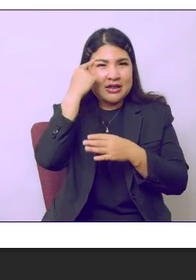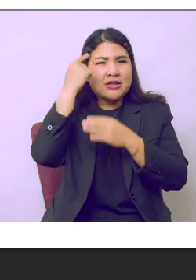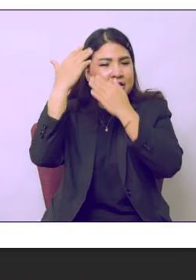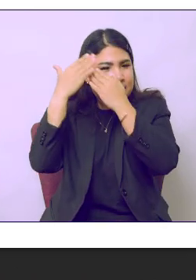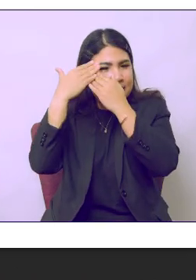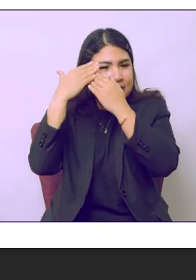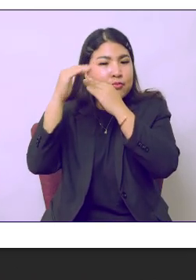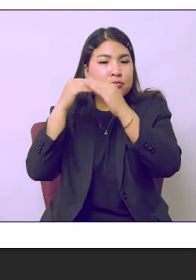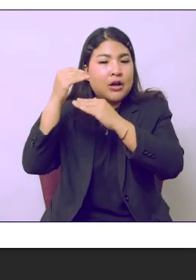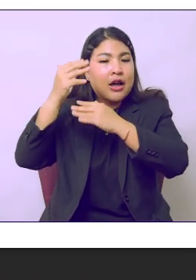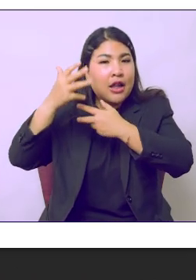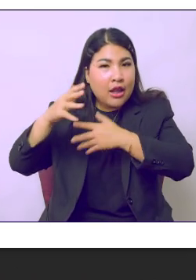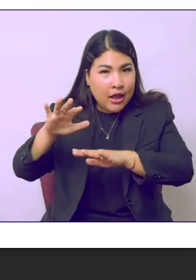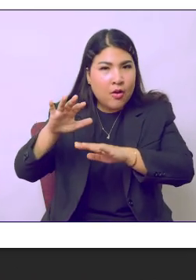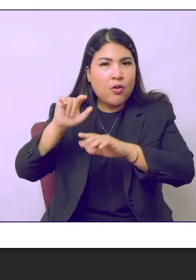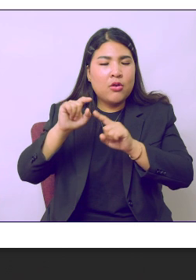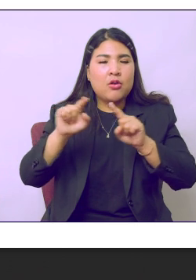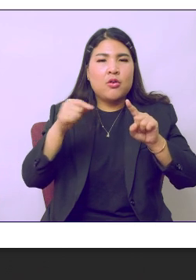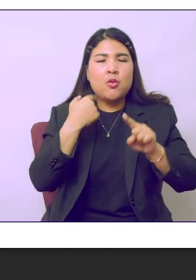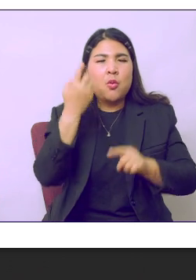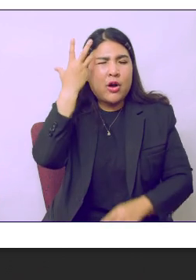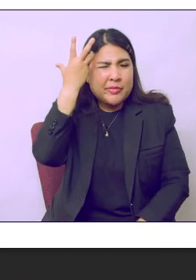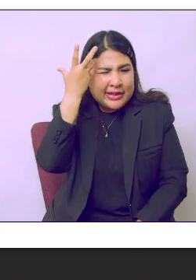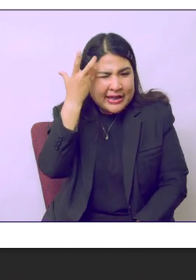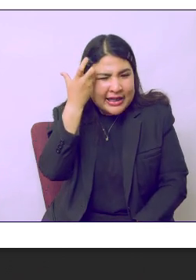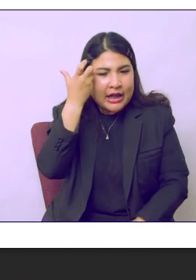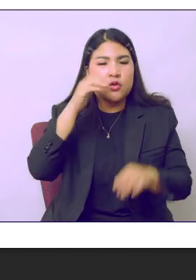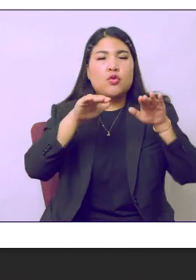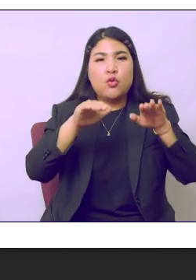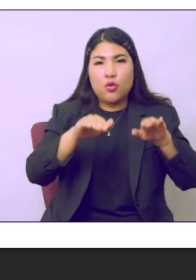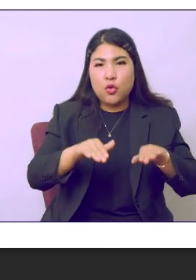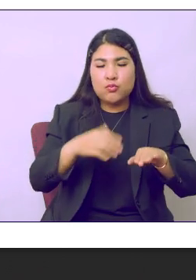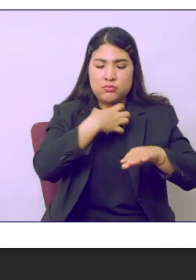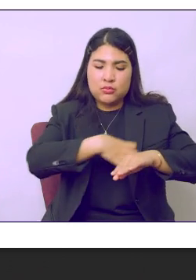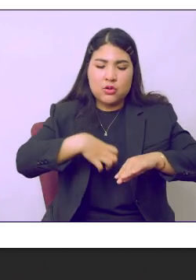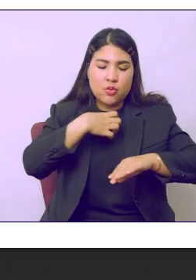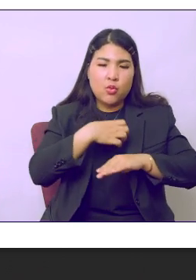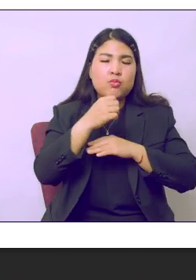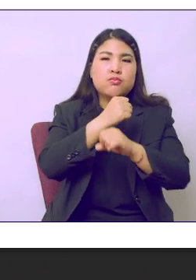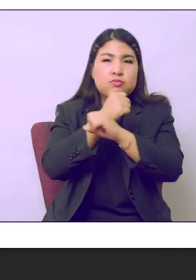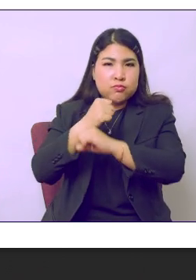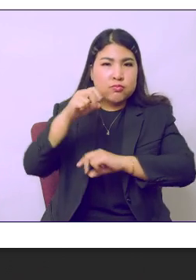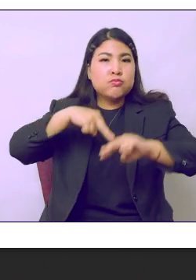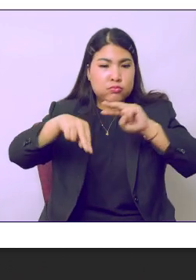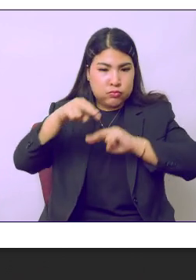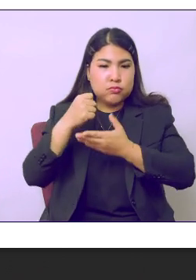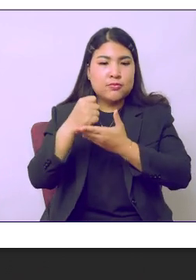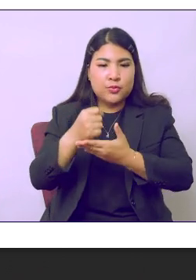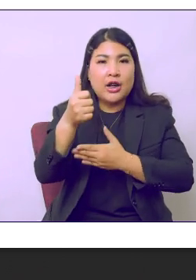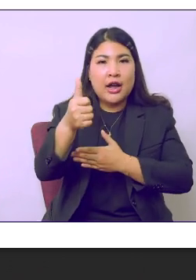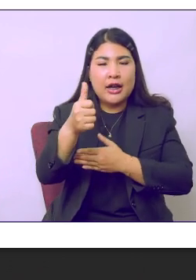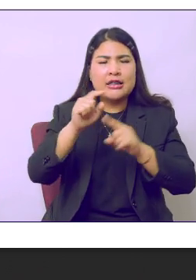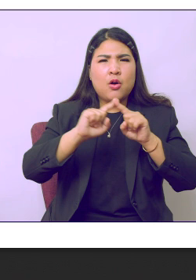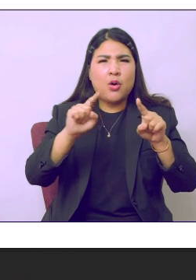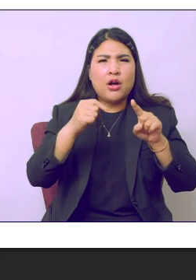ได้แล้วเนี่ยนะครับก็คือทำ My fullnessแล้วเนี่ยก็จะช่วยลดความเครียดนะครับแล้วก็ควบคุมอารมณ์ได้ดีขึ้นนะครับแต่ในปัจจุบันเนี่ยจากการ